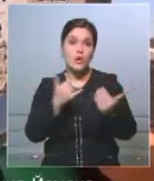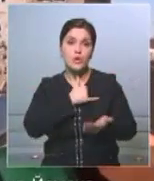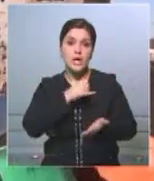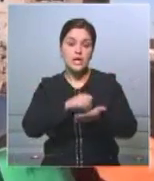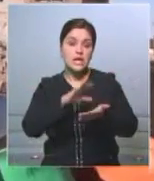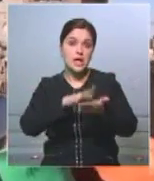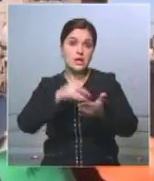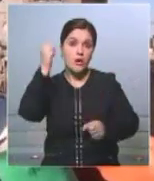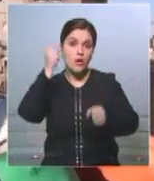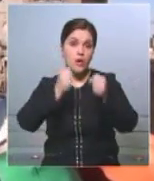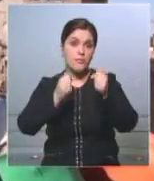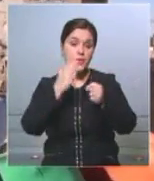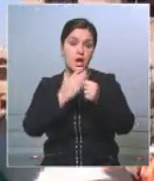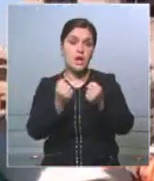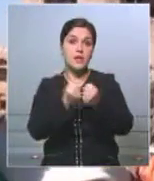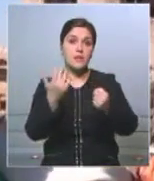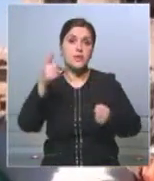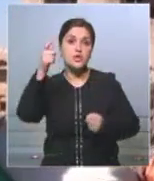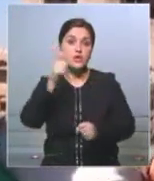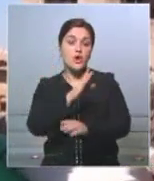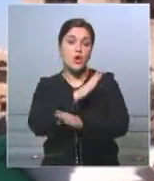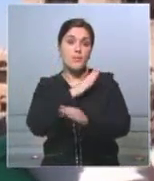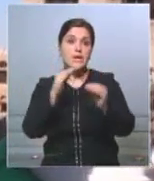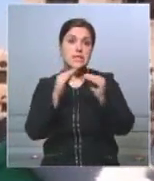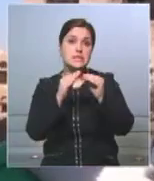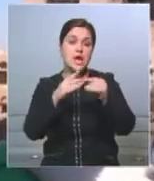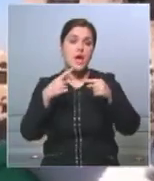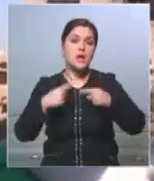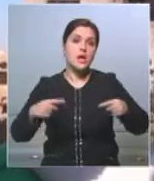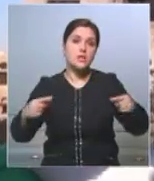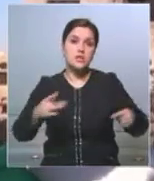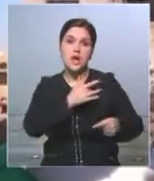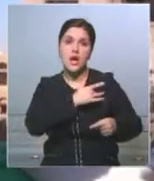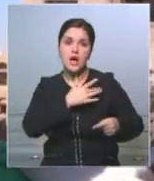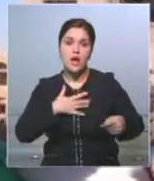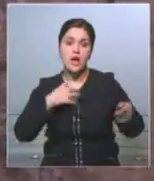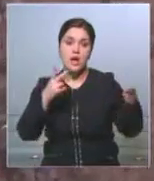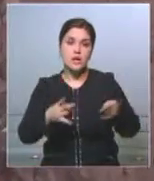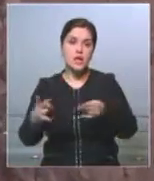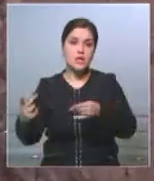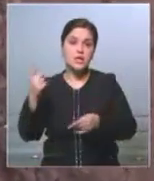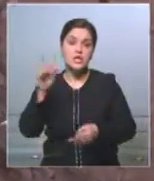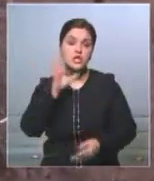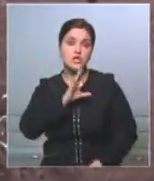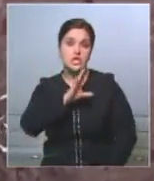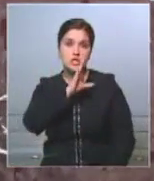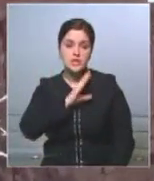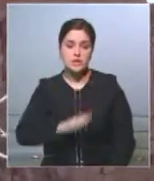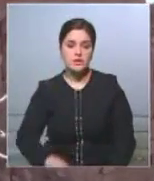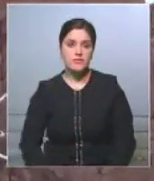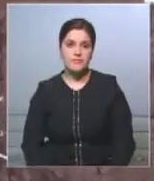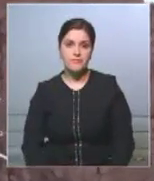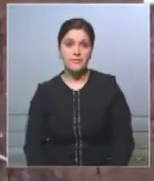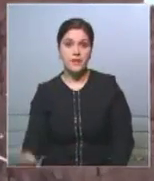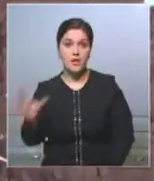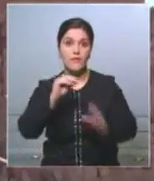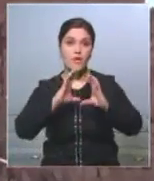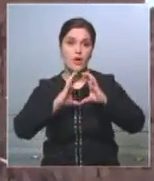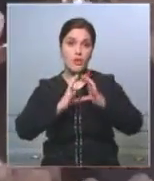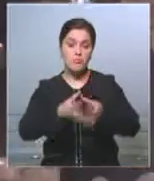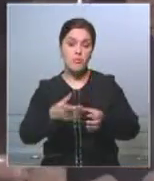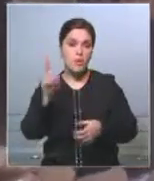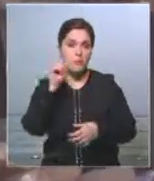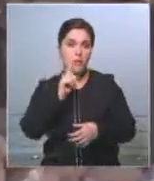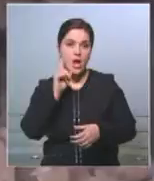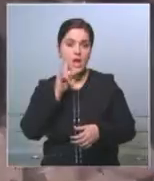результате авиаудара 5 человек погибли и 10 получили различные ранения, в том числе одна женщина. Реакция мировой общественности на проведенную операцию еще